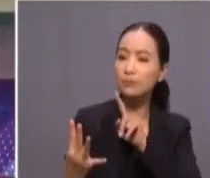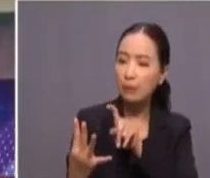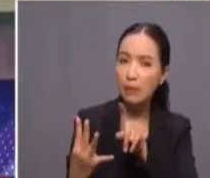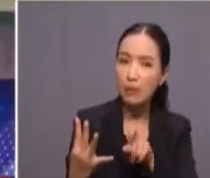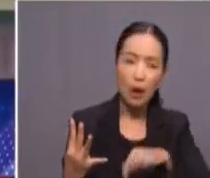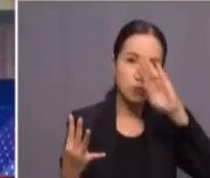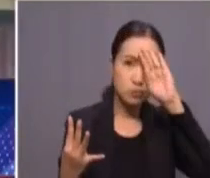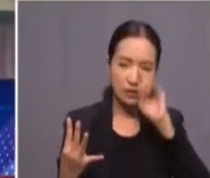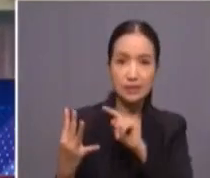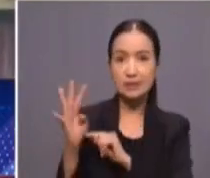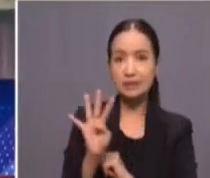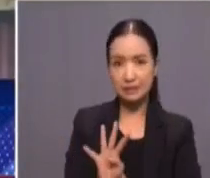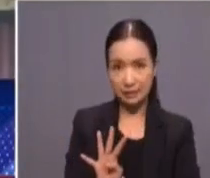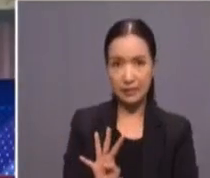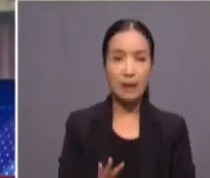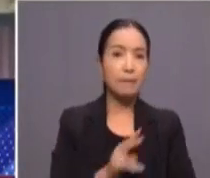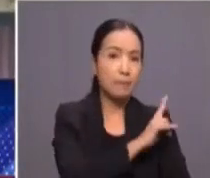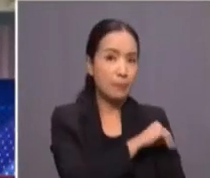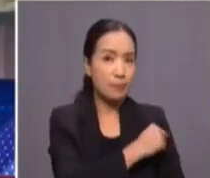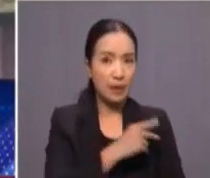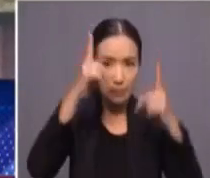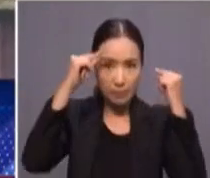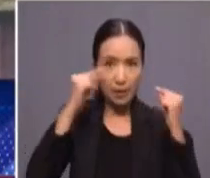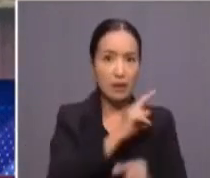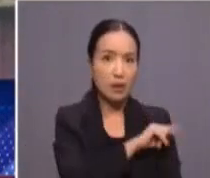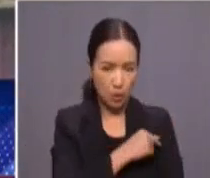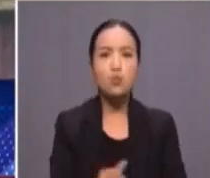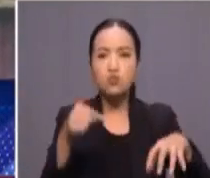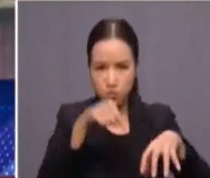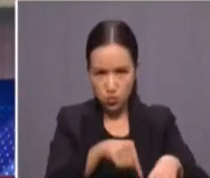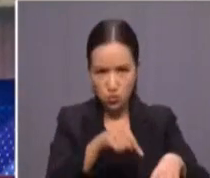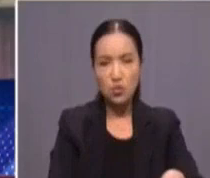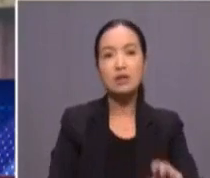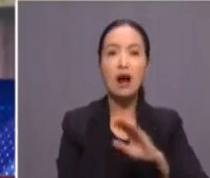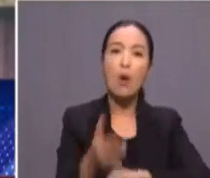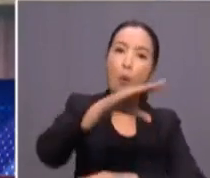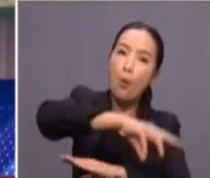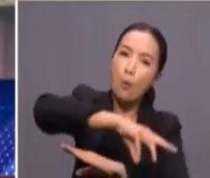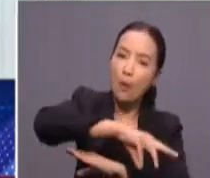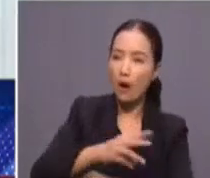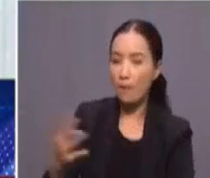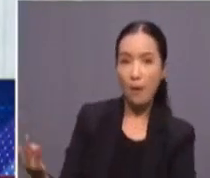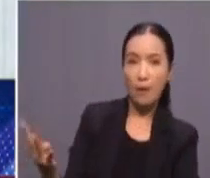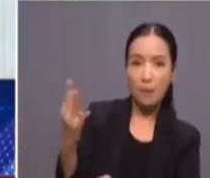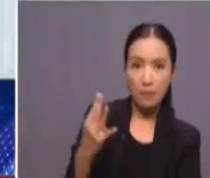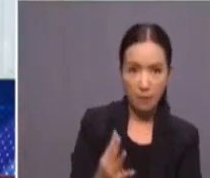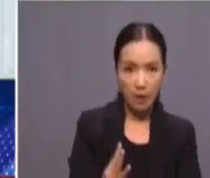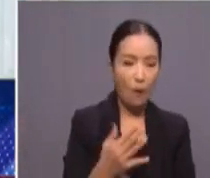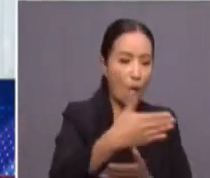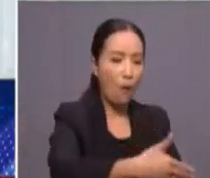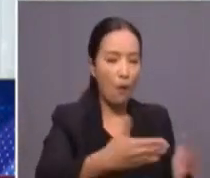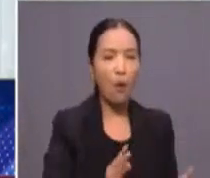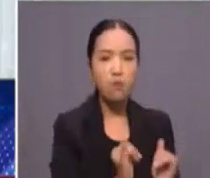นทีมแพทย์พยาบาลเนี่ยสแตนบายที่โรงพยาบาลตั้งแต่6โมงเย็นเลยนะคะพอผู้ป่วยไปถึงก็ให้เข้าห้องแยกโรคไม่ปะปน